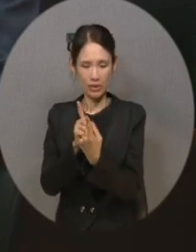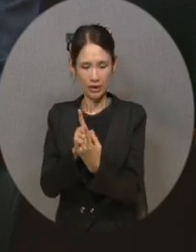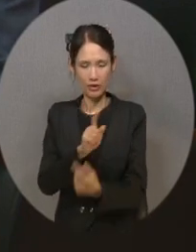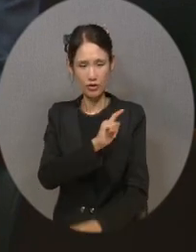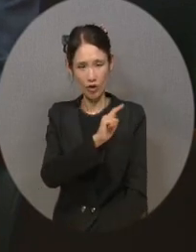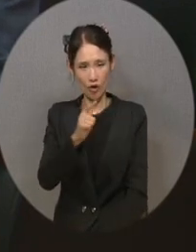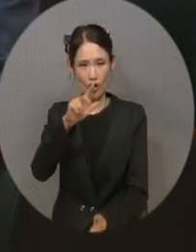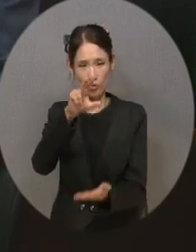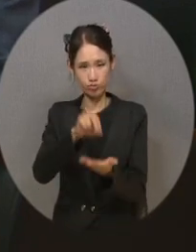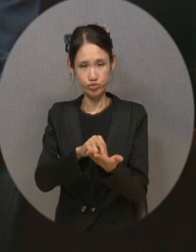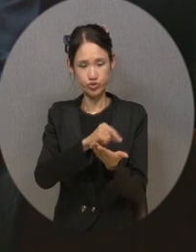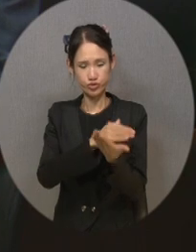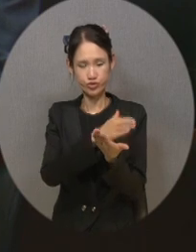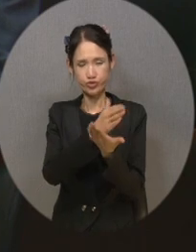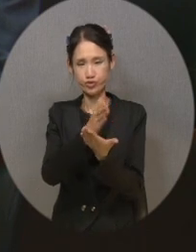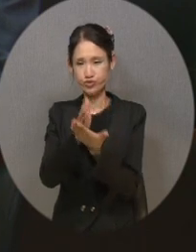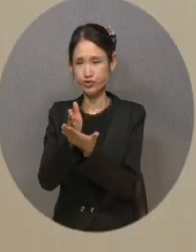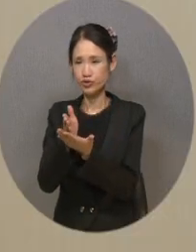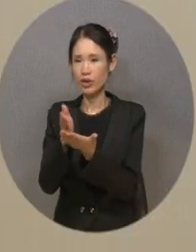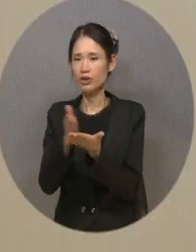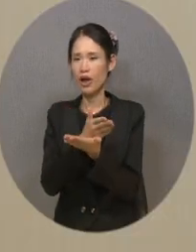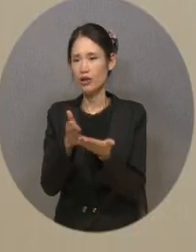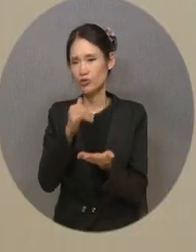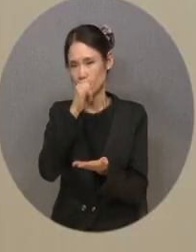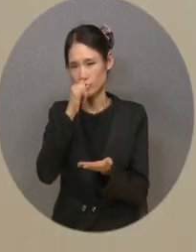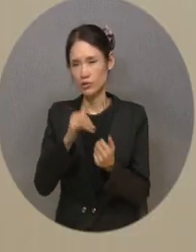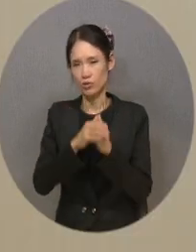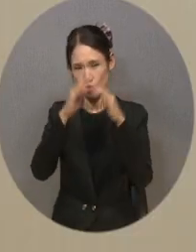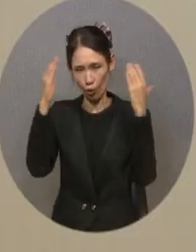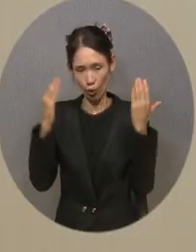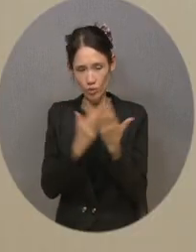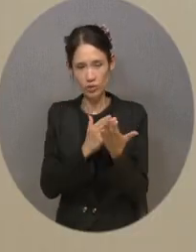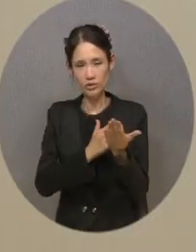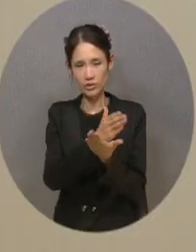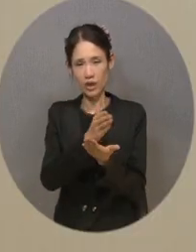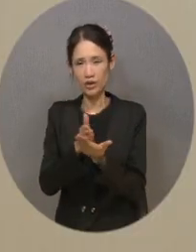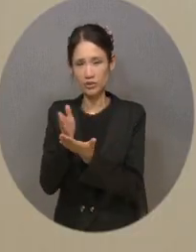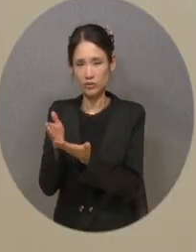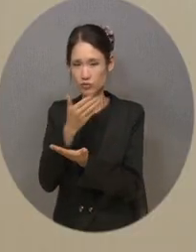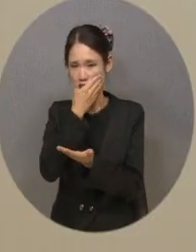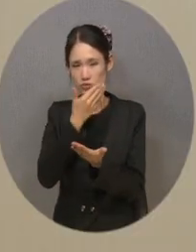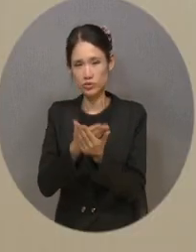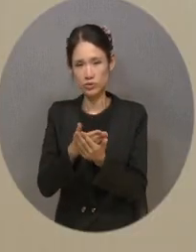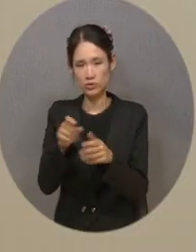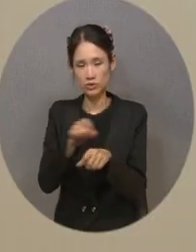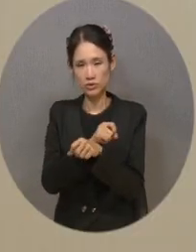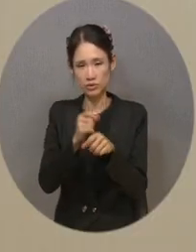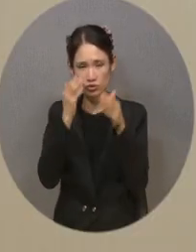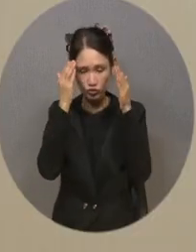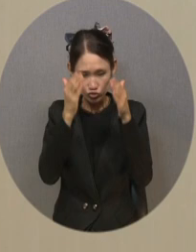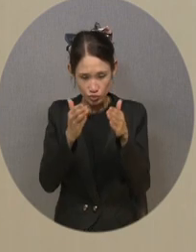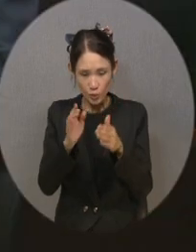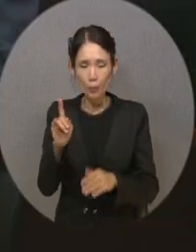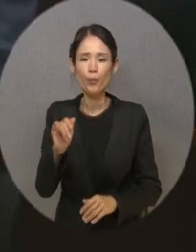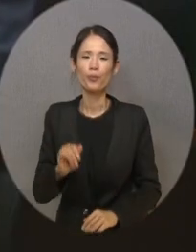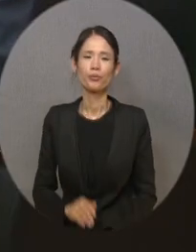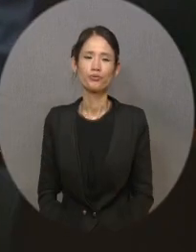이슈를 세션별로 다루게 되는데요. 물론 모든 세션이 다 중요하겠습니다만 특히 주목할 만한 세션이